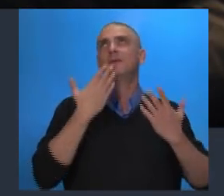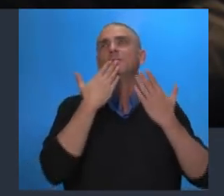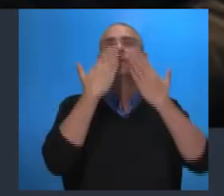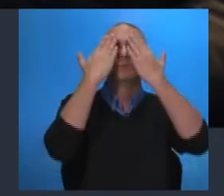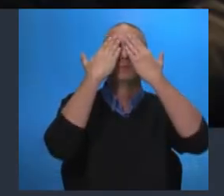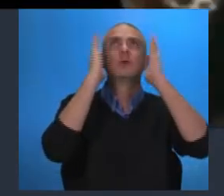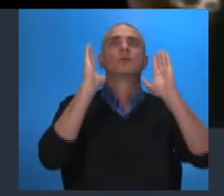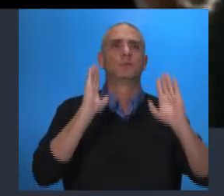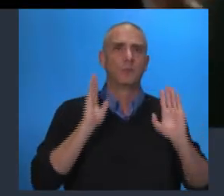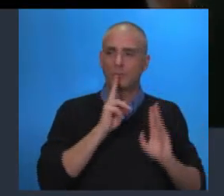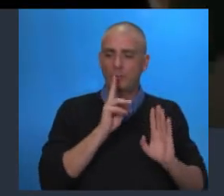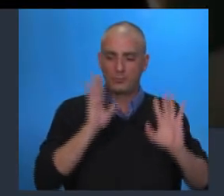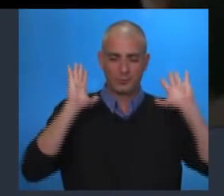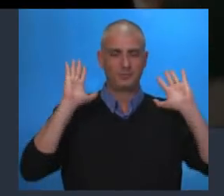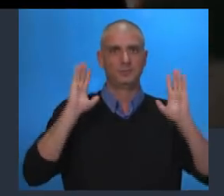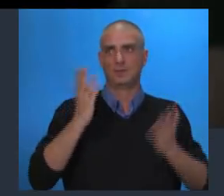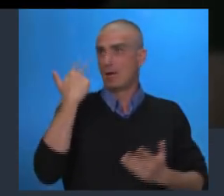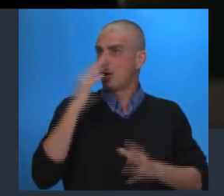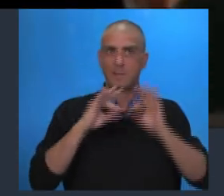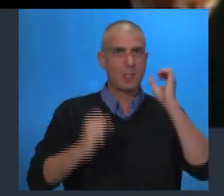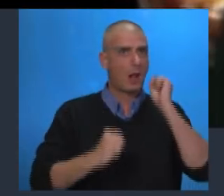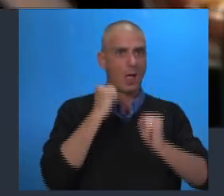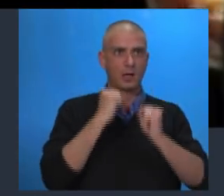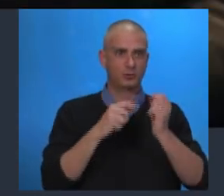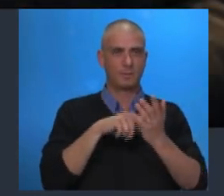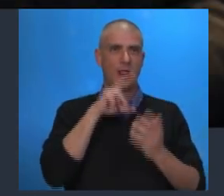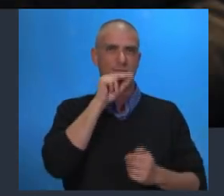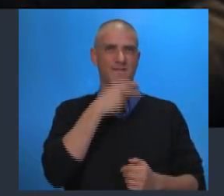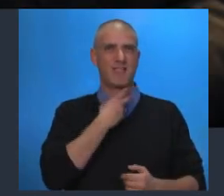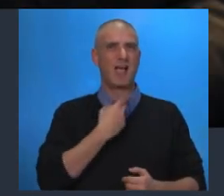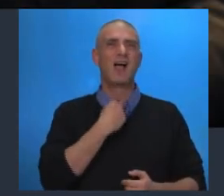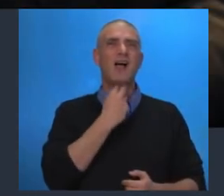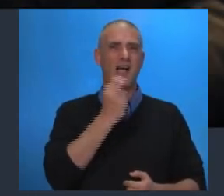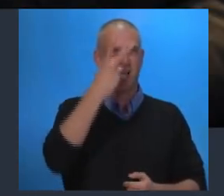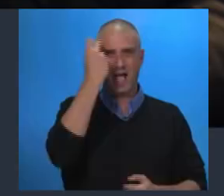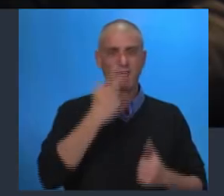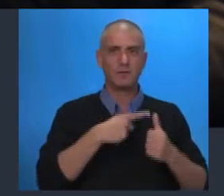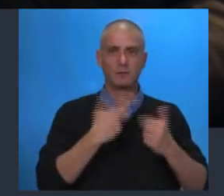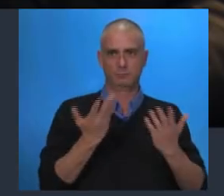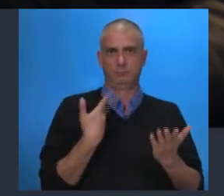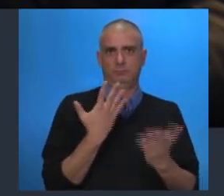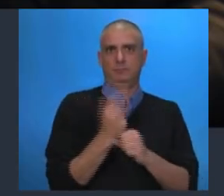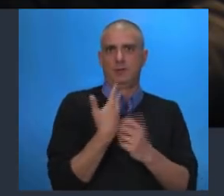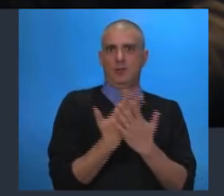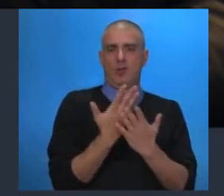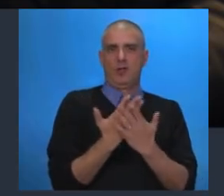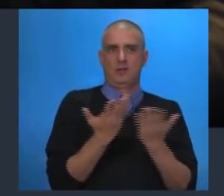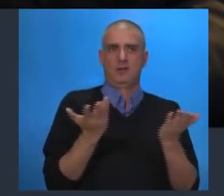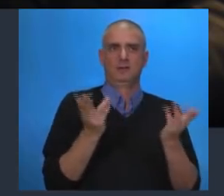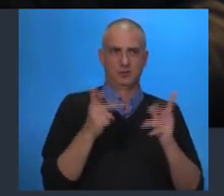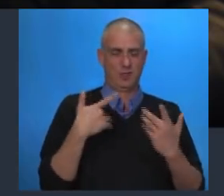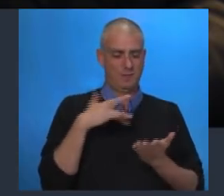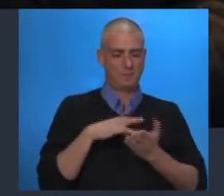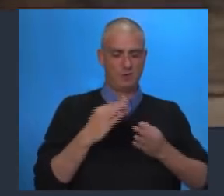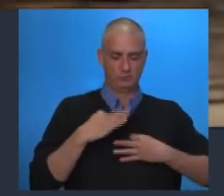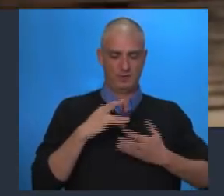טו, מברוק. היה קשה בהתחלה, מבחינת המבטא, מבחינת... אבל הנה, הוכחתי את עצמי שיש לי גם את המקום שלי ומגיע